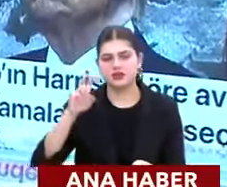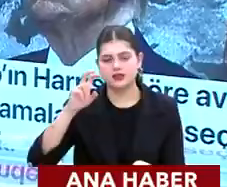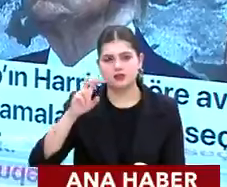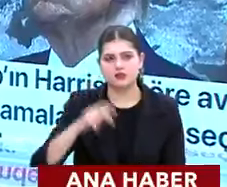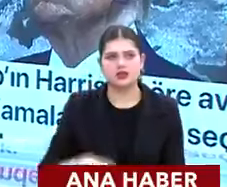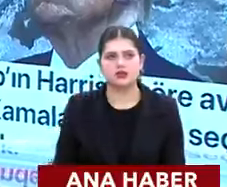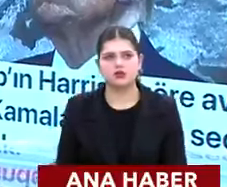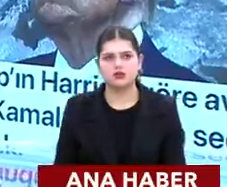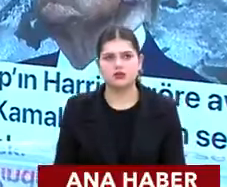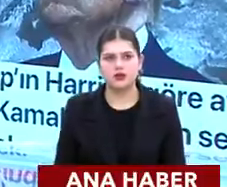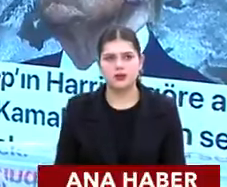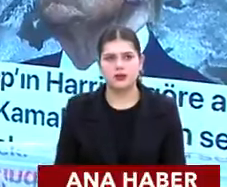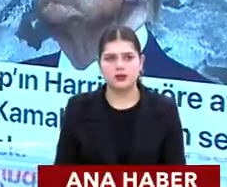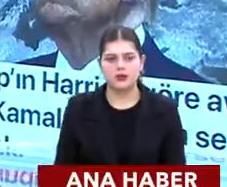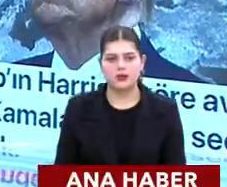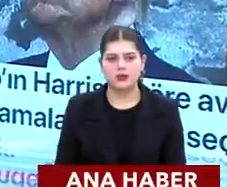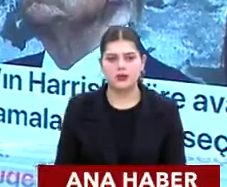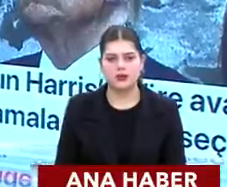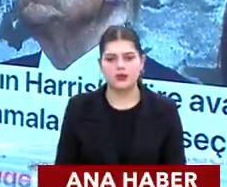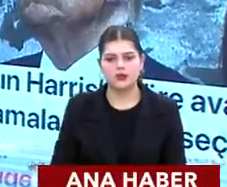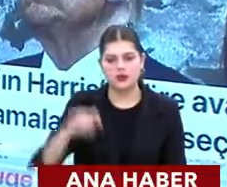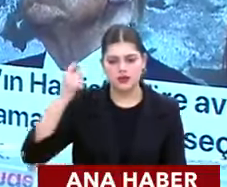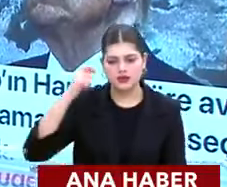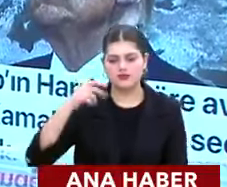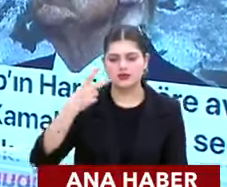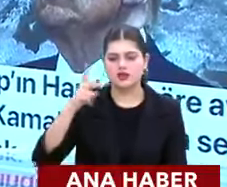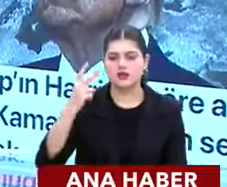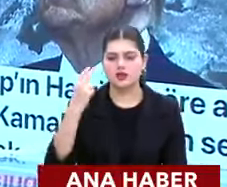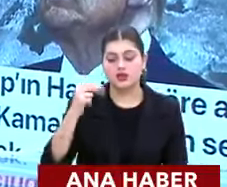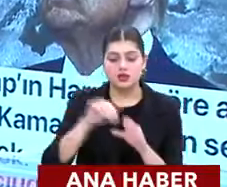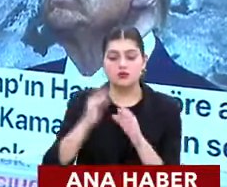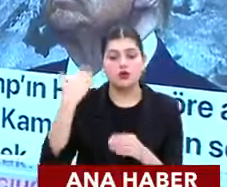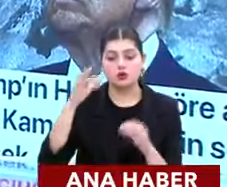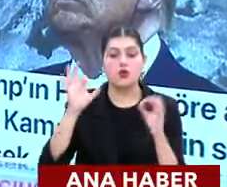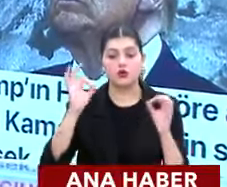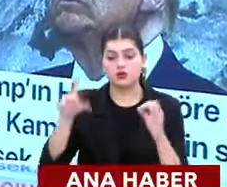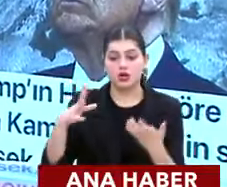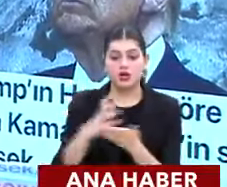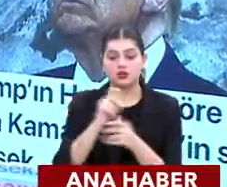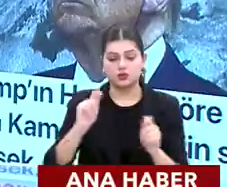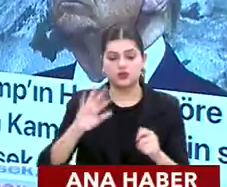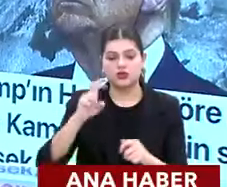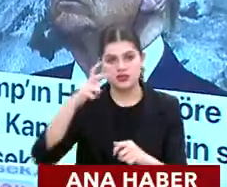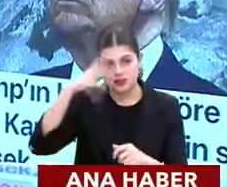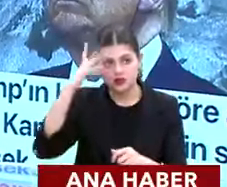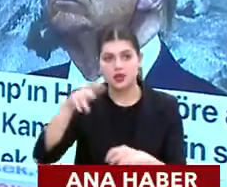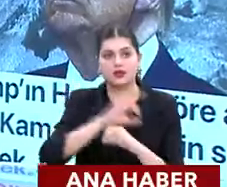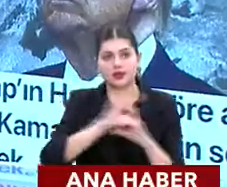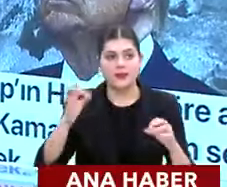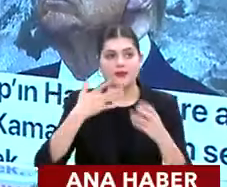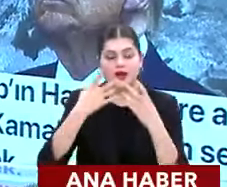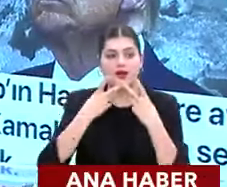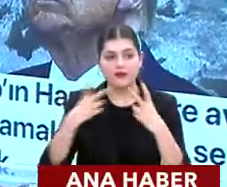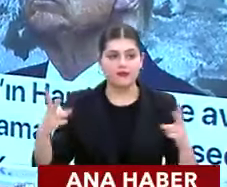oğul Bush'un seçildiği seçimler Kasım 2000 seçimleri önemliydi o seçildikten sonra Trump ın söylediği üzere